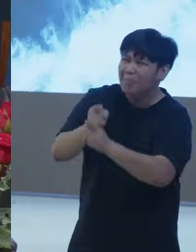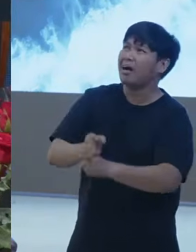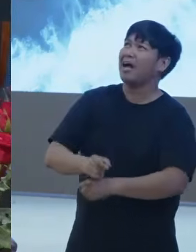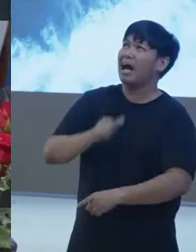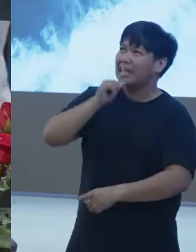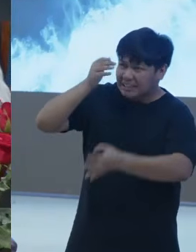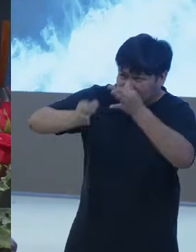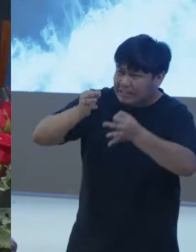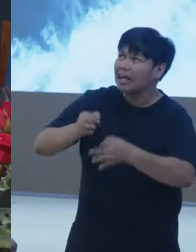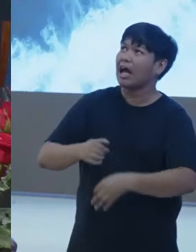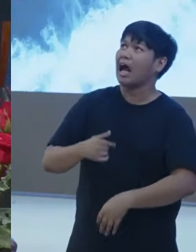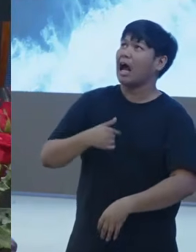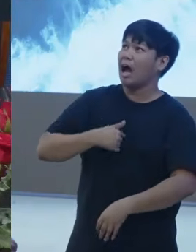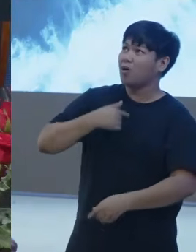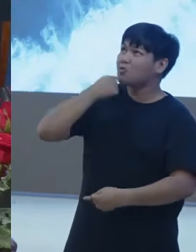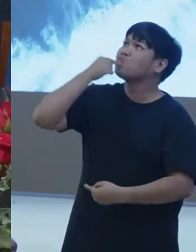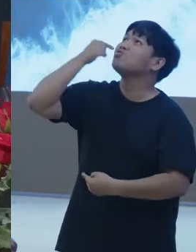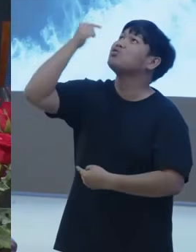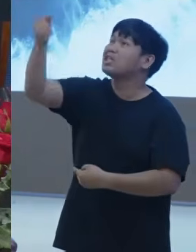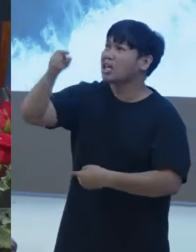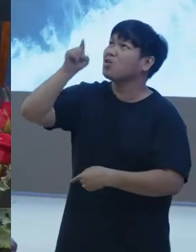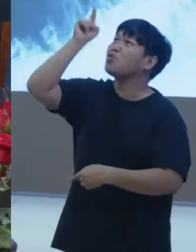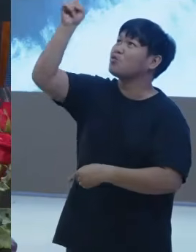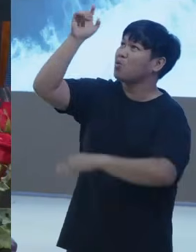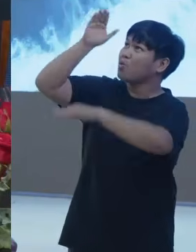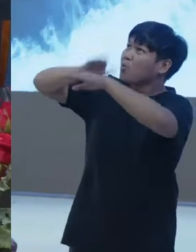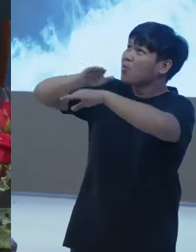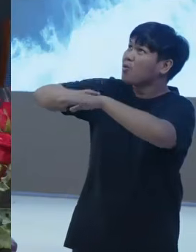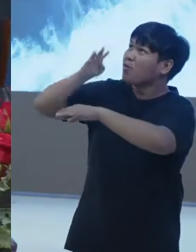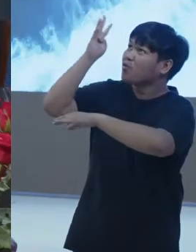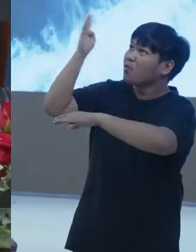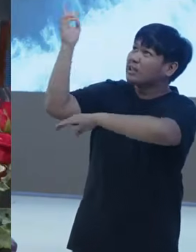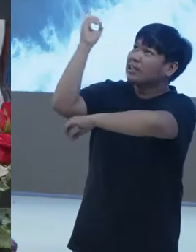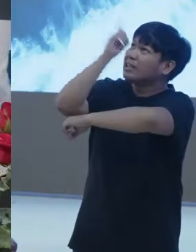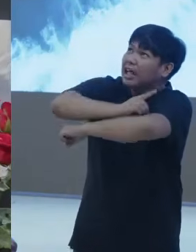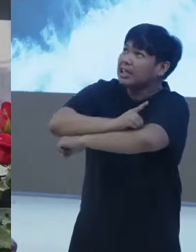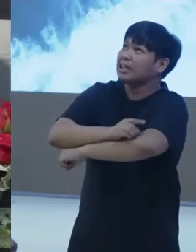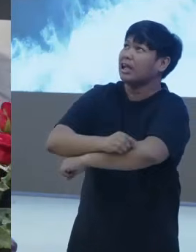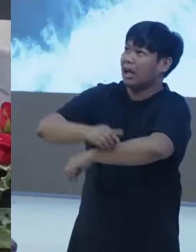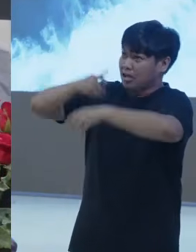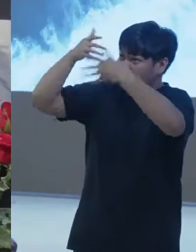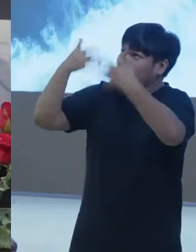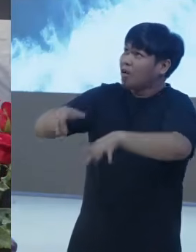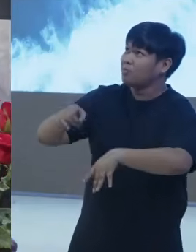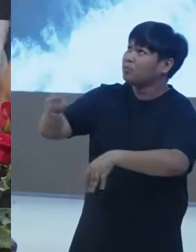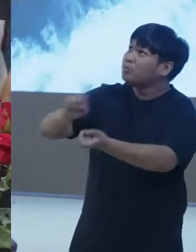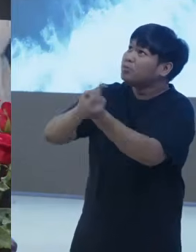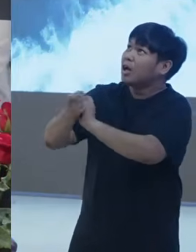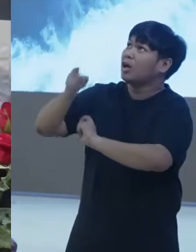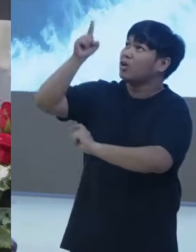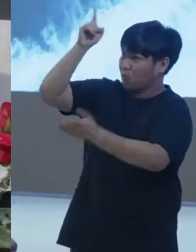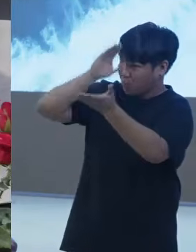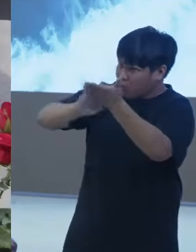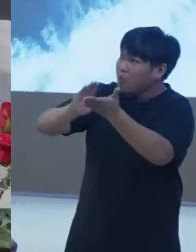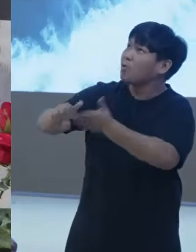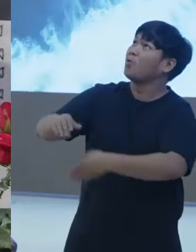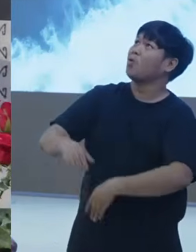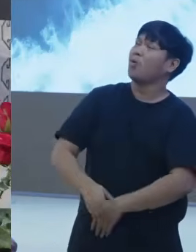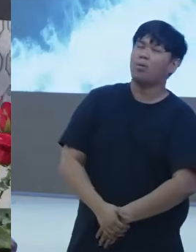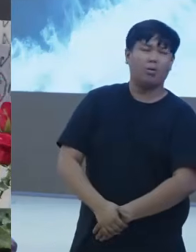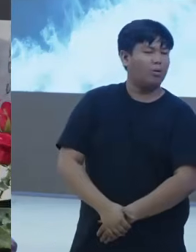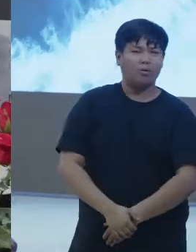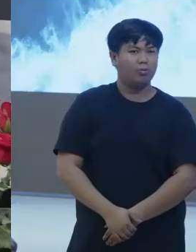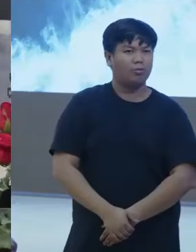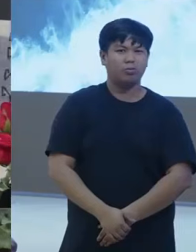Pinahayag ko ang warning mo sa kanila na sila ay mapapahamak in 40 days. Tas pinatawad